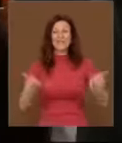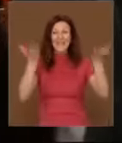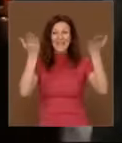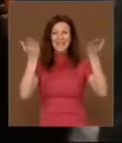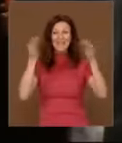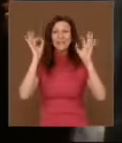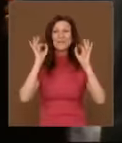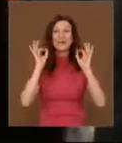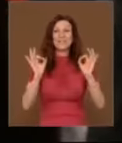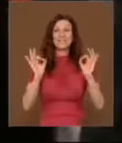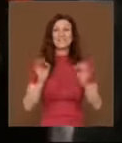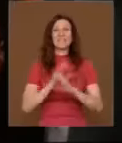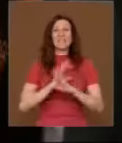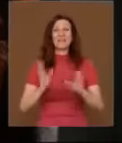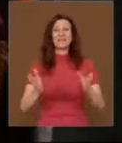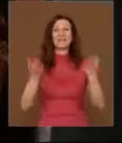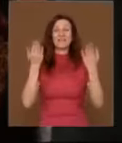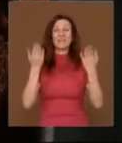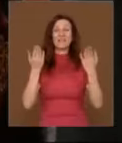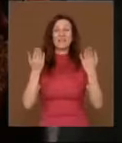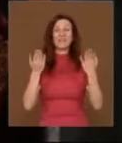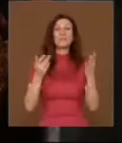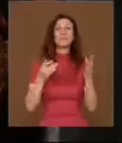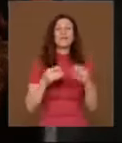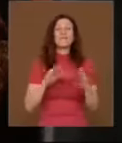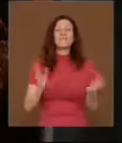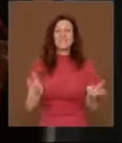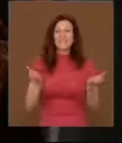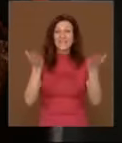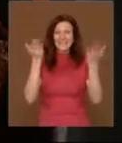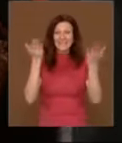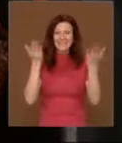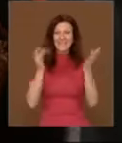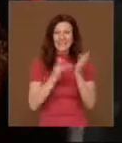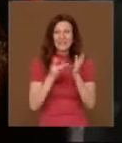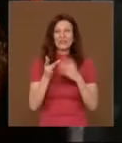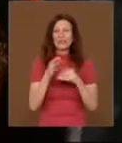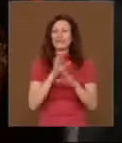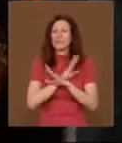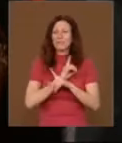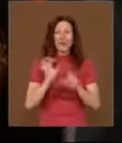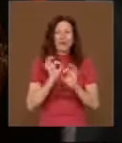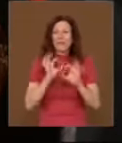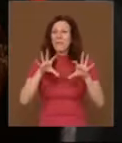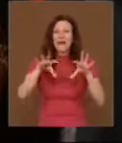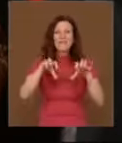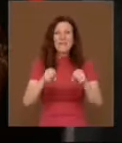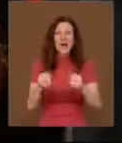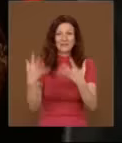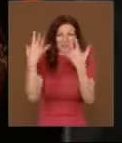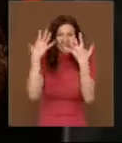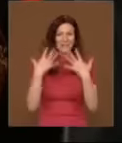воскресе! Воистина воскресе! Възкръсна Христос! и смъртта завинаги изгуби властта, която имаше над човешкия